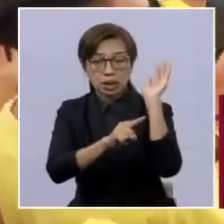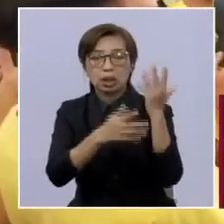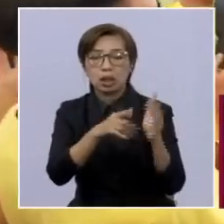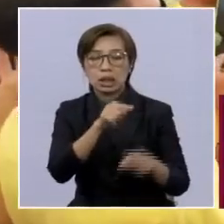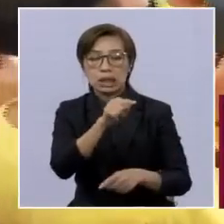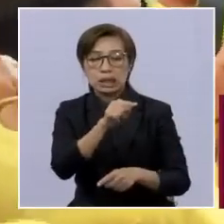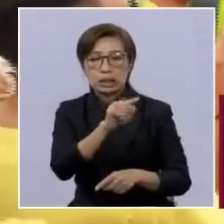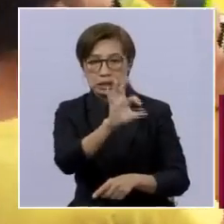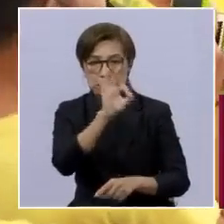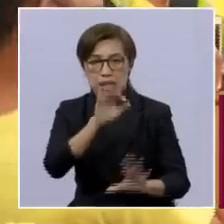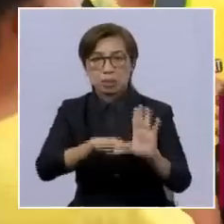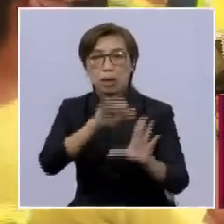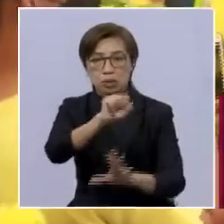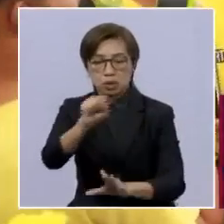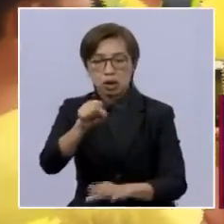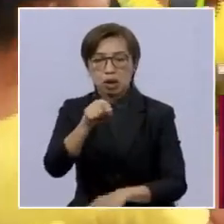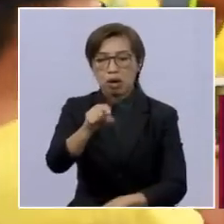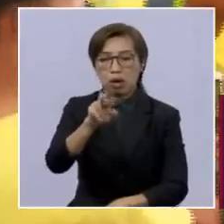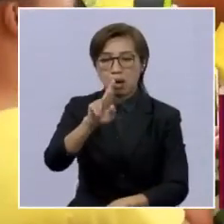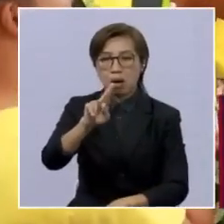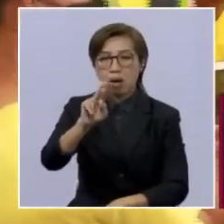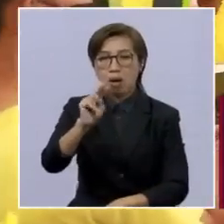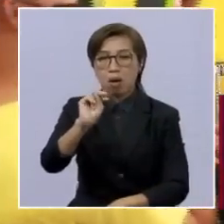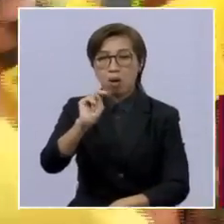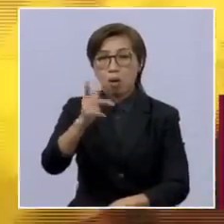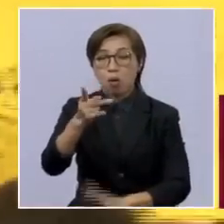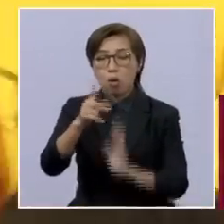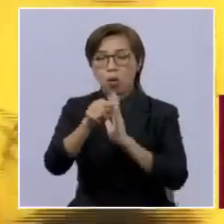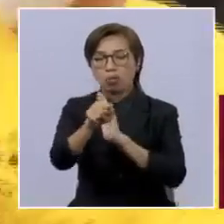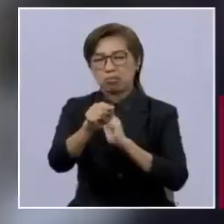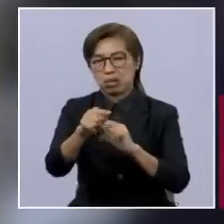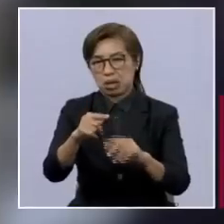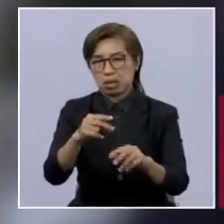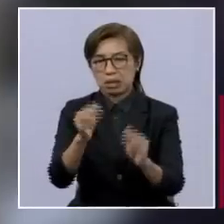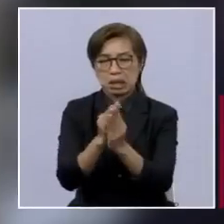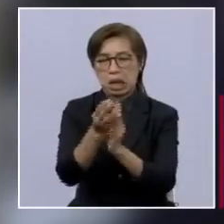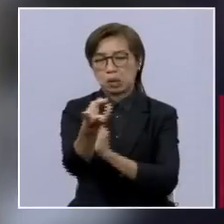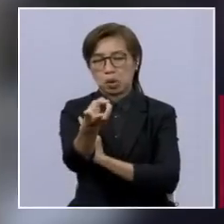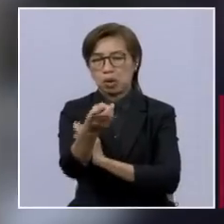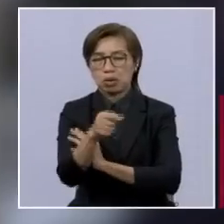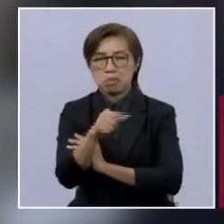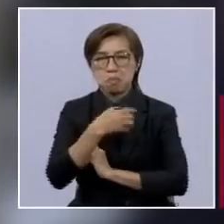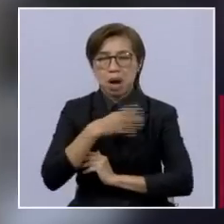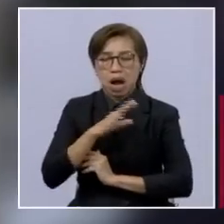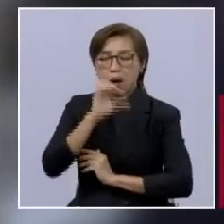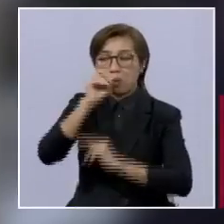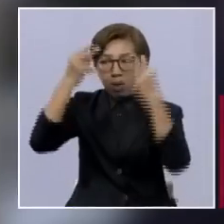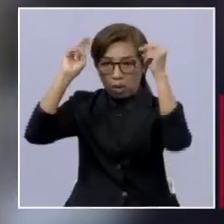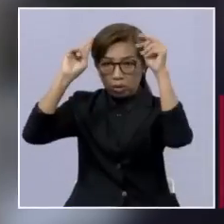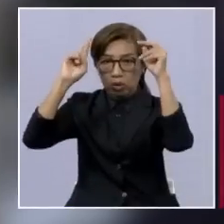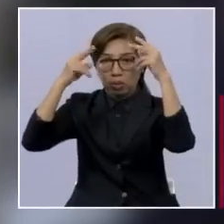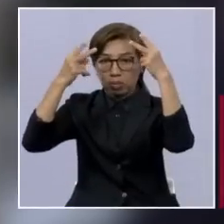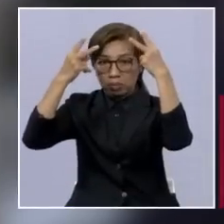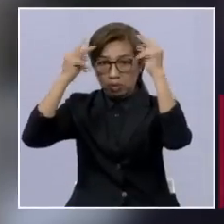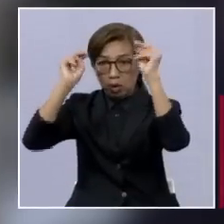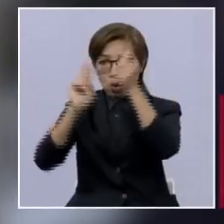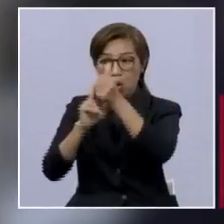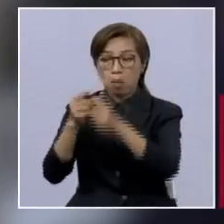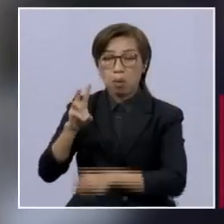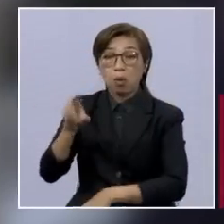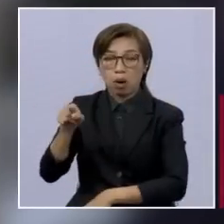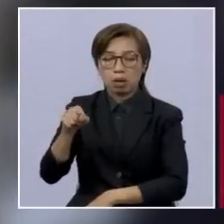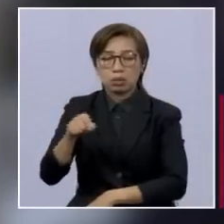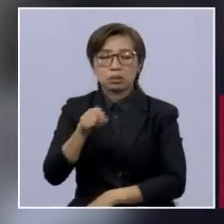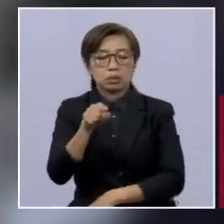แทนคุณรงโดยอ้างว่าส.ส.รงเนี่ยเรตติ้งไม่ดีเรื่องนี้พลเอกประวิตรก็รับรู้สิ่งที่เกิดขึ้นกับรงแล้วว่ากำลังอึดอัด